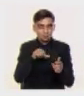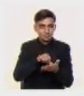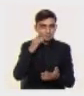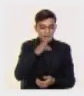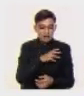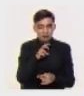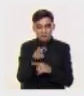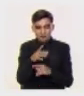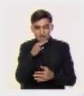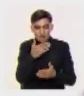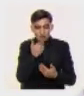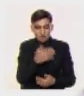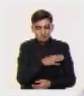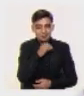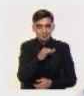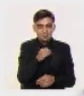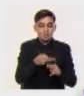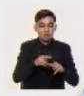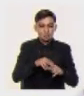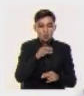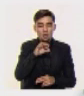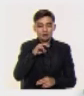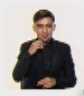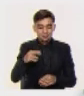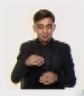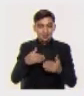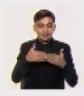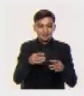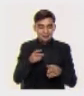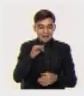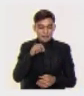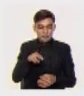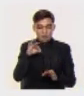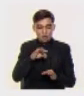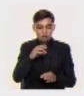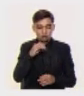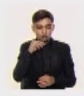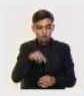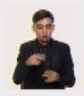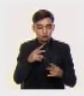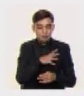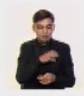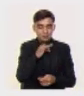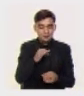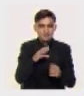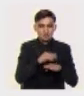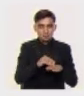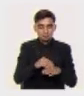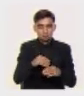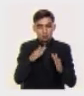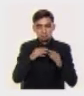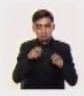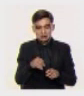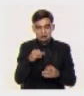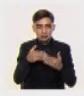банка у предпринимателя не было времени, поэтому услуга онлайн открытия счета для ИП пришлась очень кстати. Поздним вечером Бауржан, не выходя из